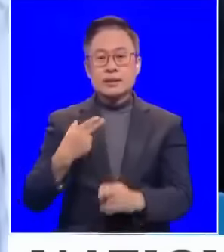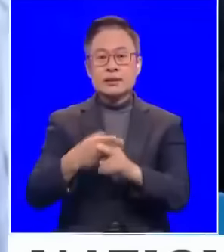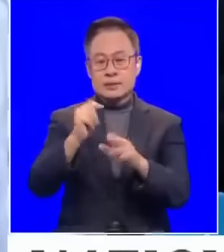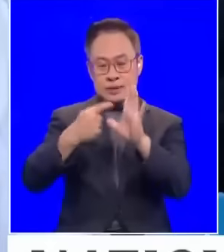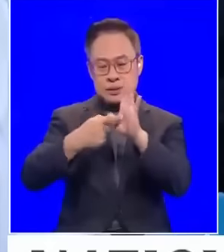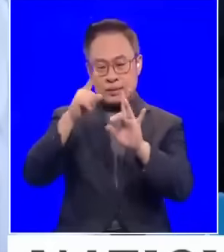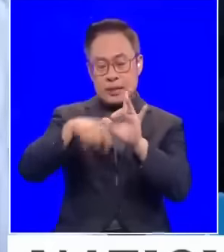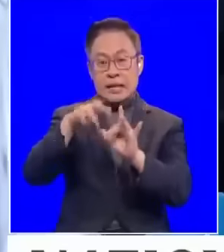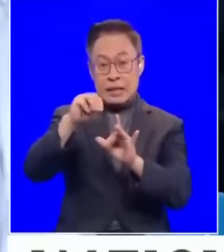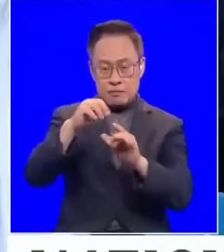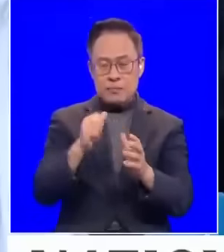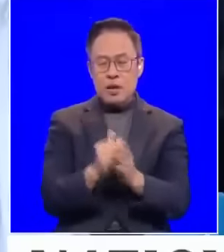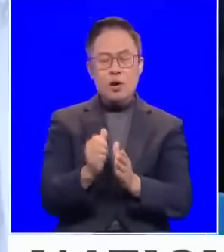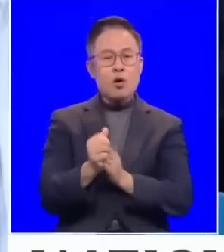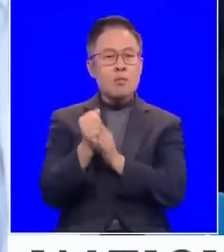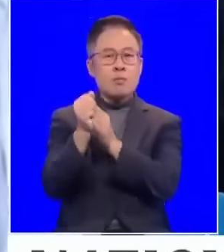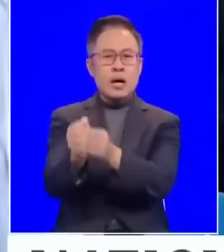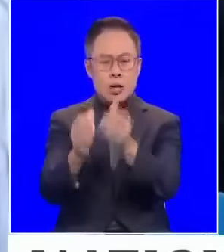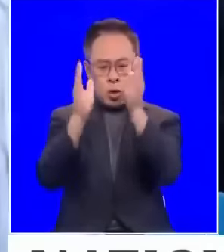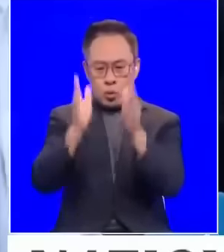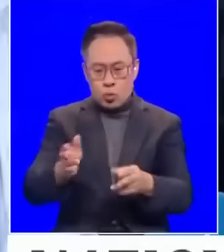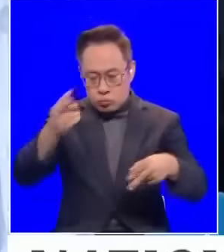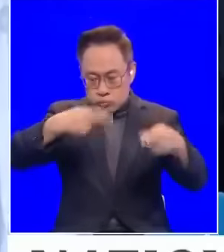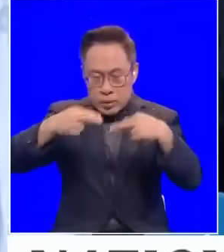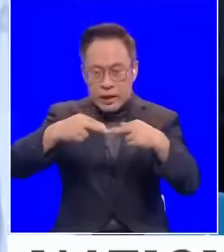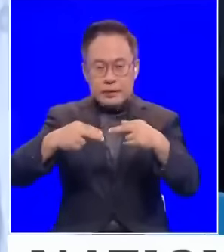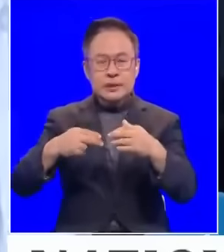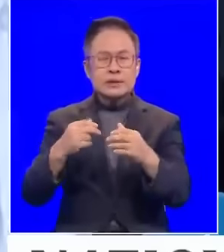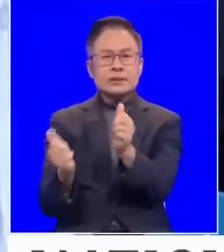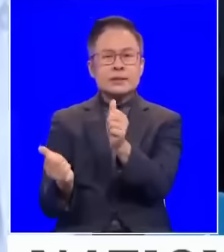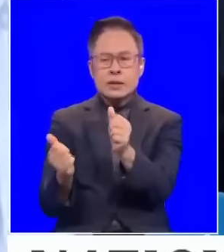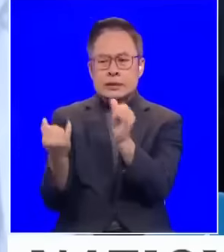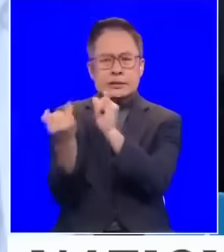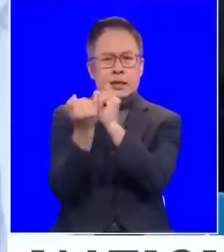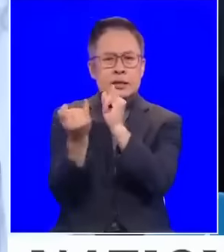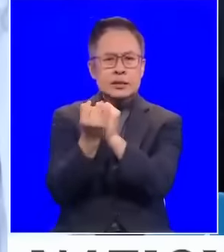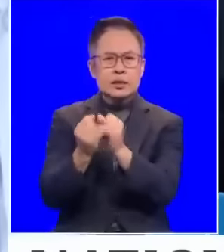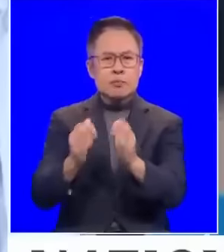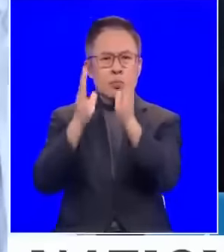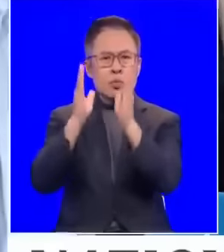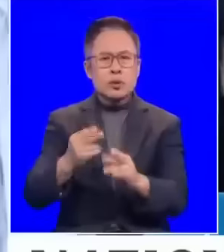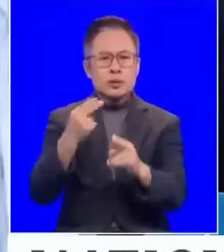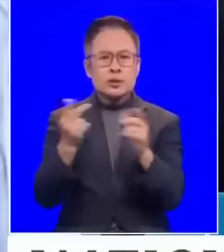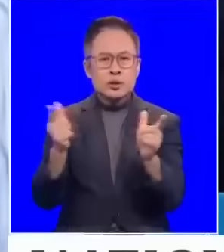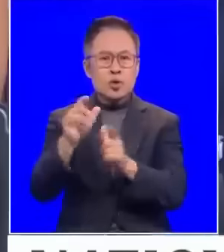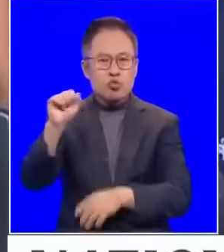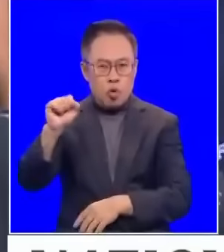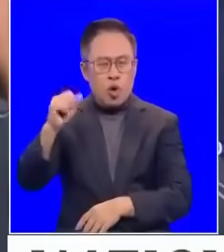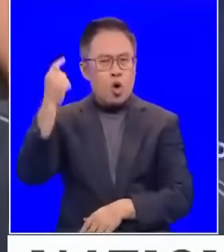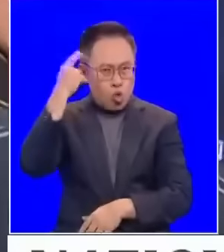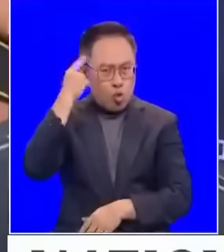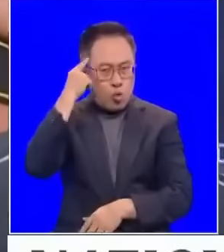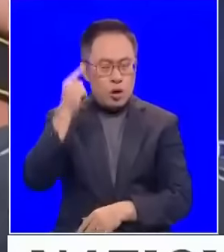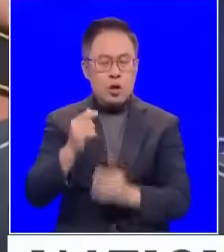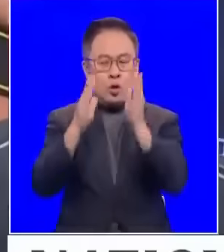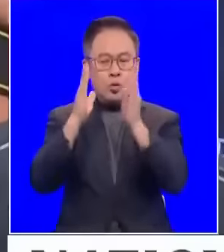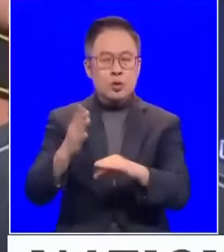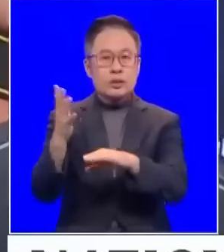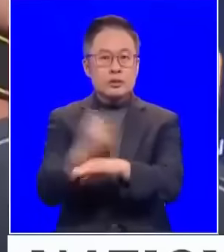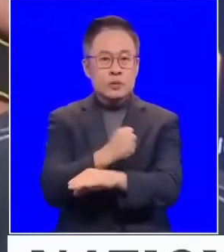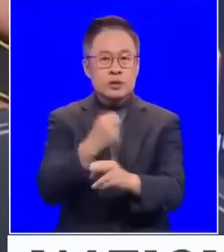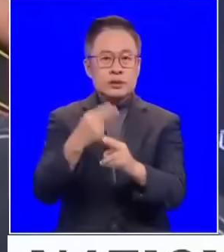ล้ชิดของนักการเมืองส.เสือนี่แหละที่รู้ข้อมูลทุกอย่างเลยว่ารับอะไรมาบ้างหรือว่า